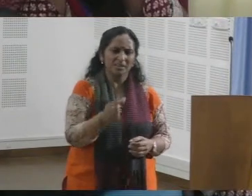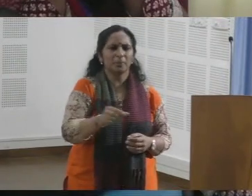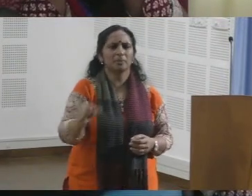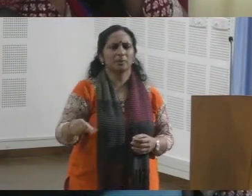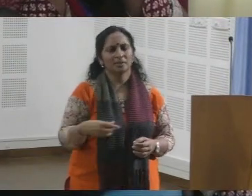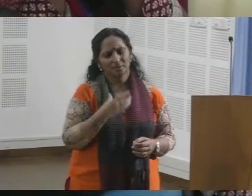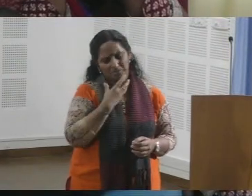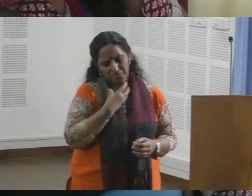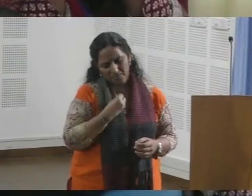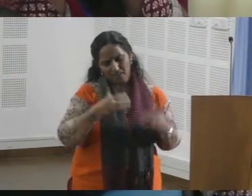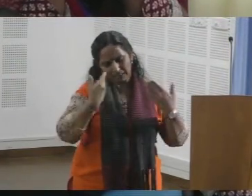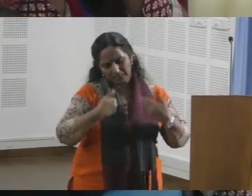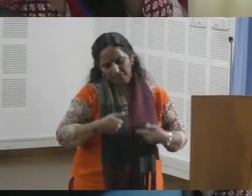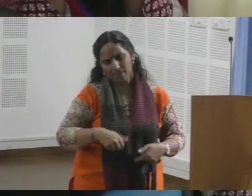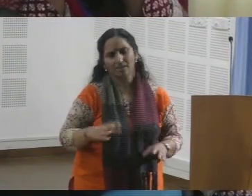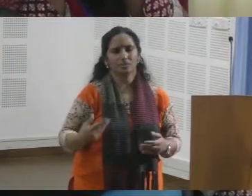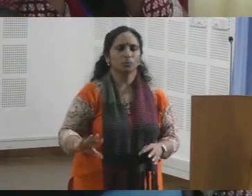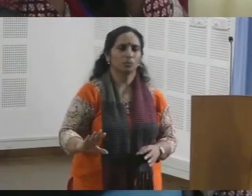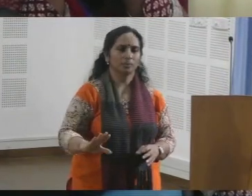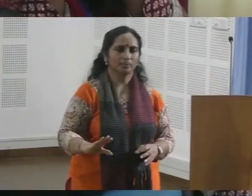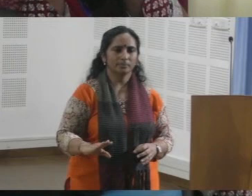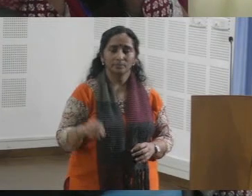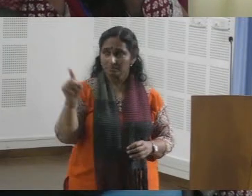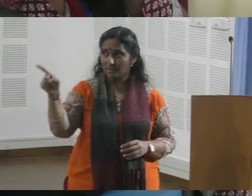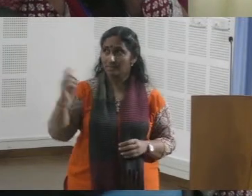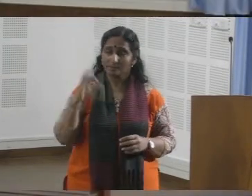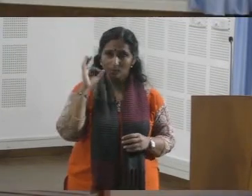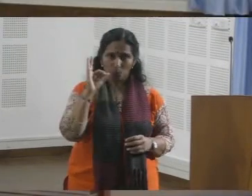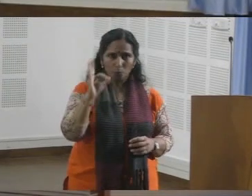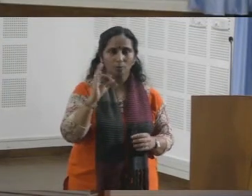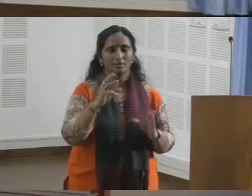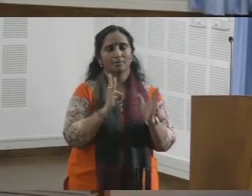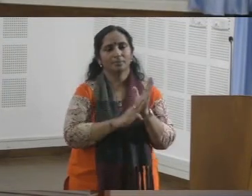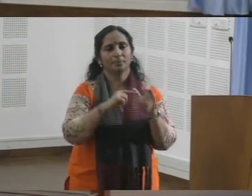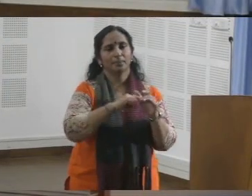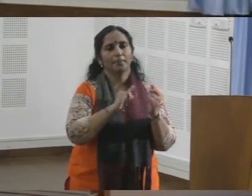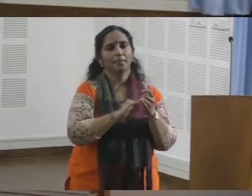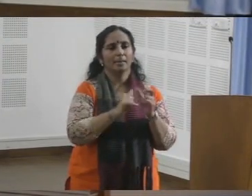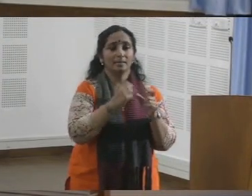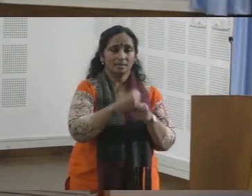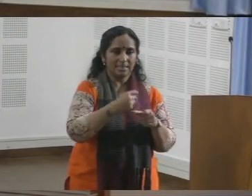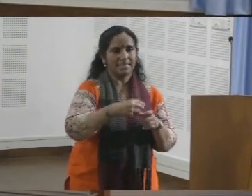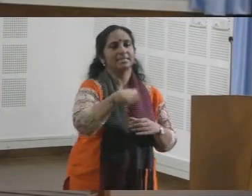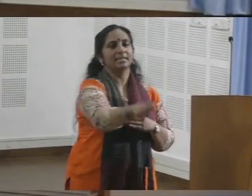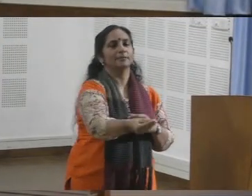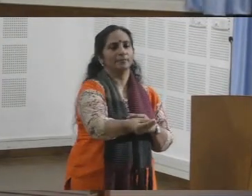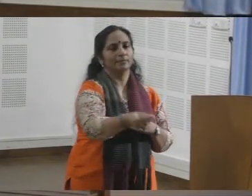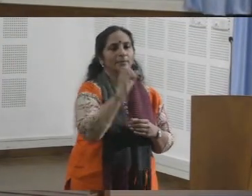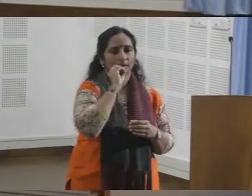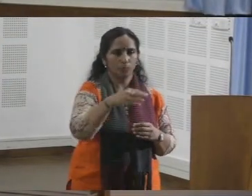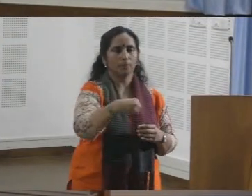കൊടുക്കാൻ വേണ്ടി തന്നെയാണ് ഞാൻ എപ്പോഴും ശ്രമിക്കണം. ഏതൊരു സാധാരണ അമ്മയ്ക്കും ചെയ്യാൻ പറ്റും. കാരണം ഞാൻ പഠിച്ചതും വളർന്നതും ഒക്കെ ഒരു